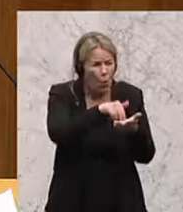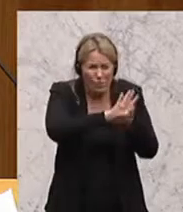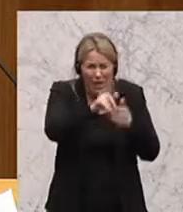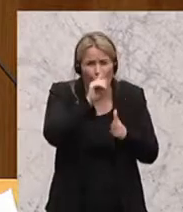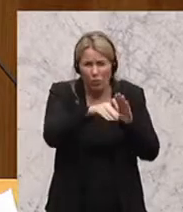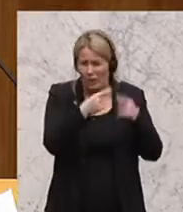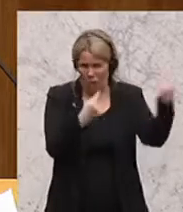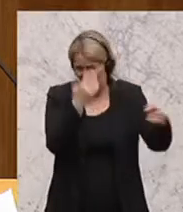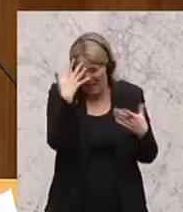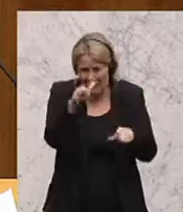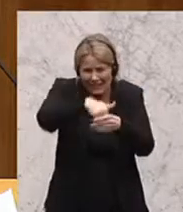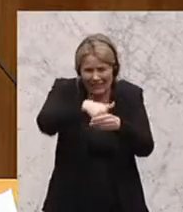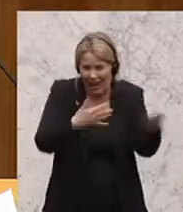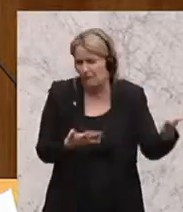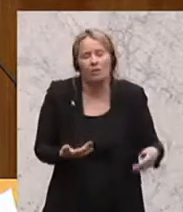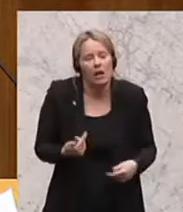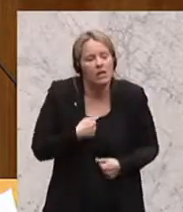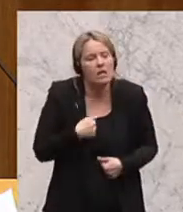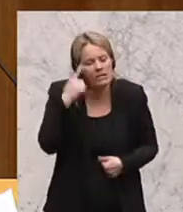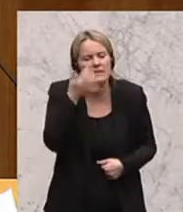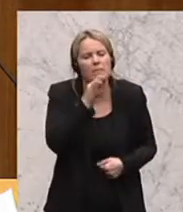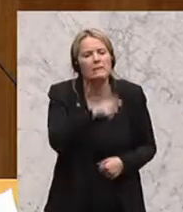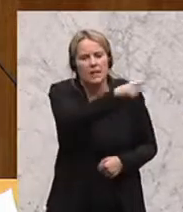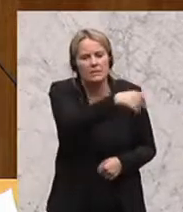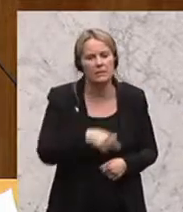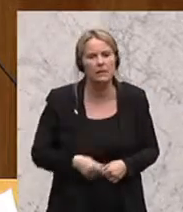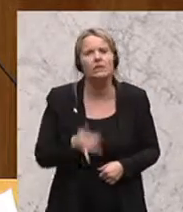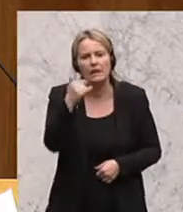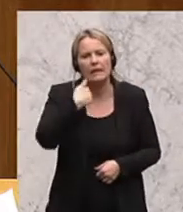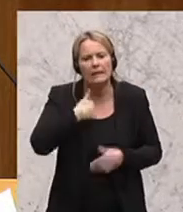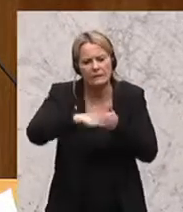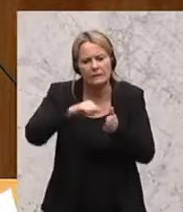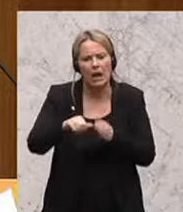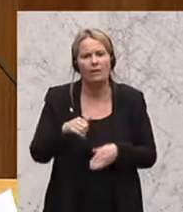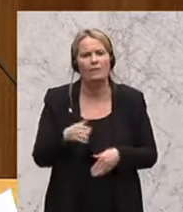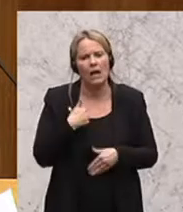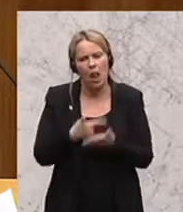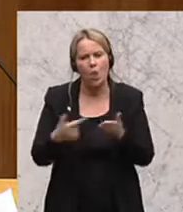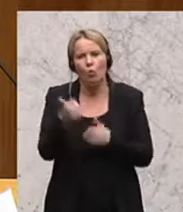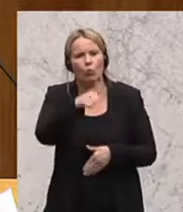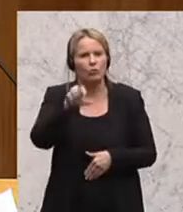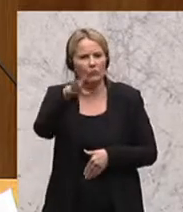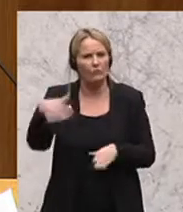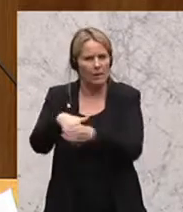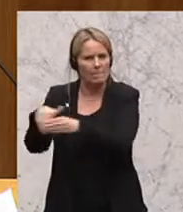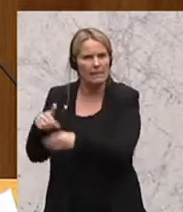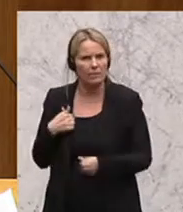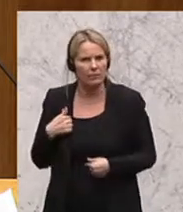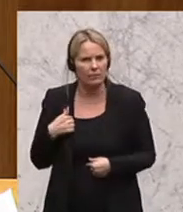wissen auch nicht, um was es geht. Ich weiß besser wie Sie, weil ich zahle immerhin den Löhne von 115